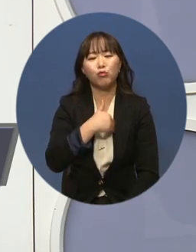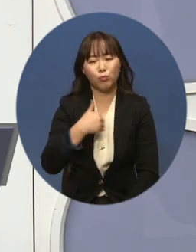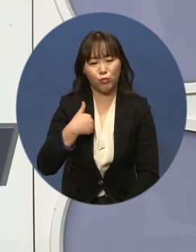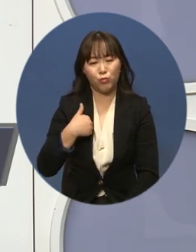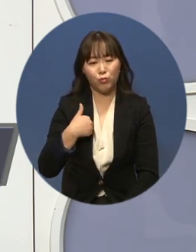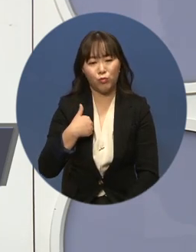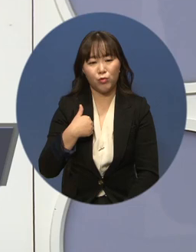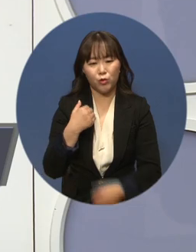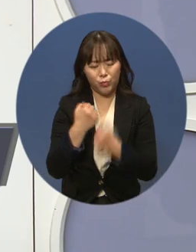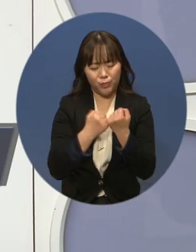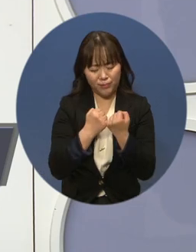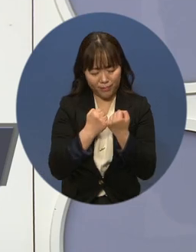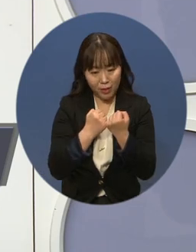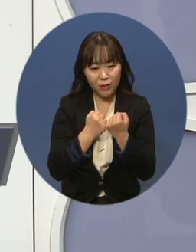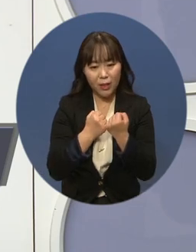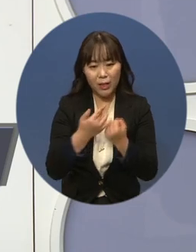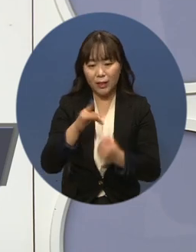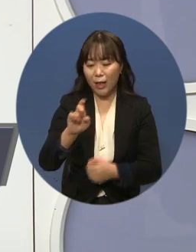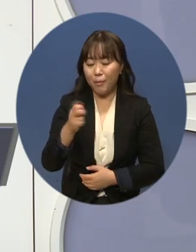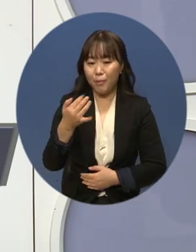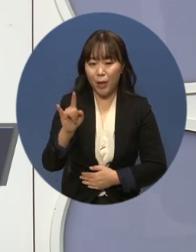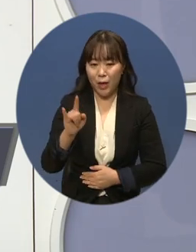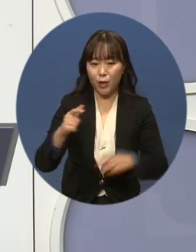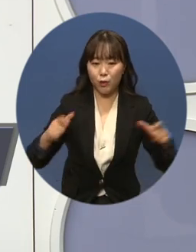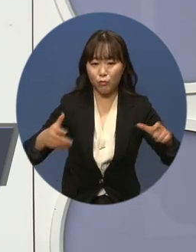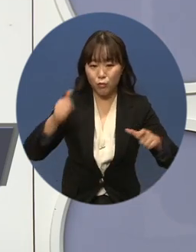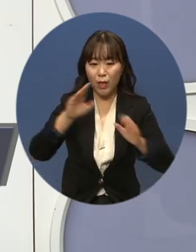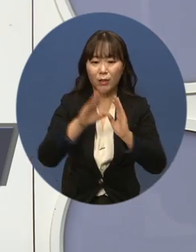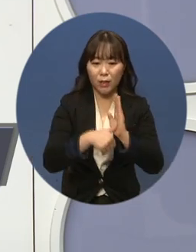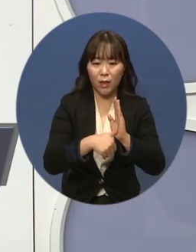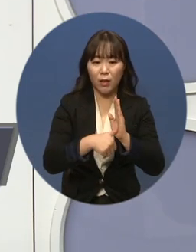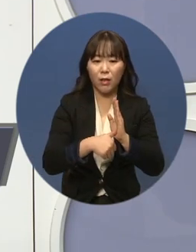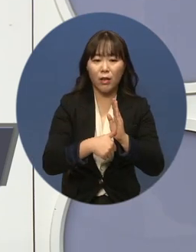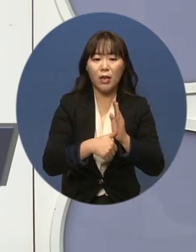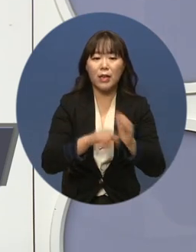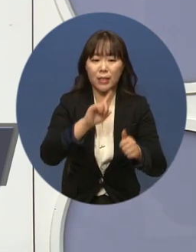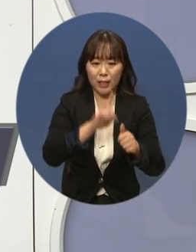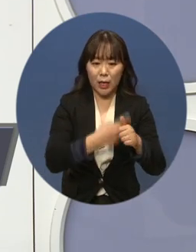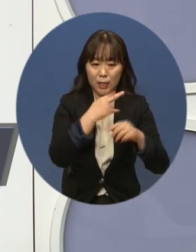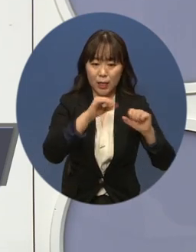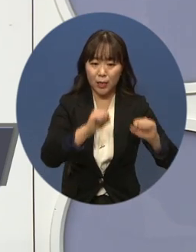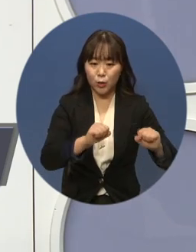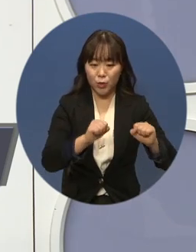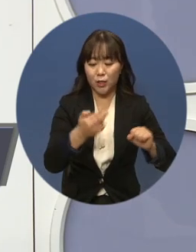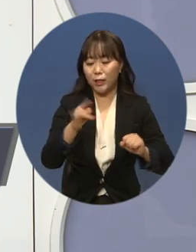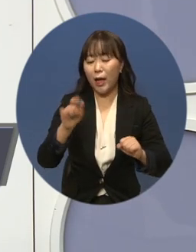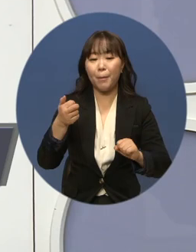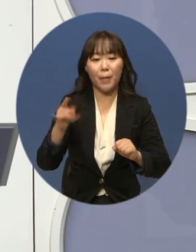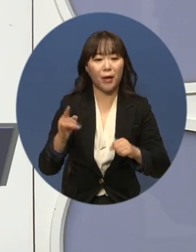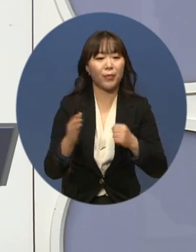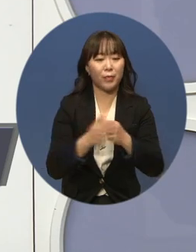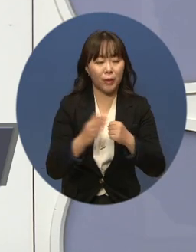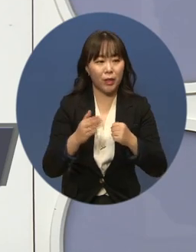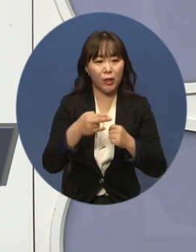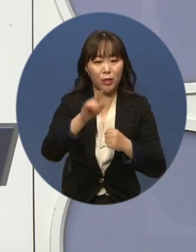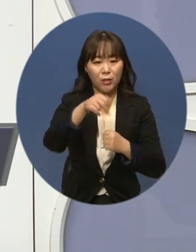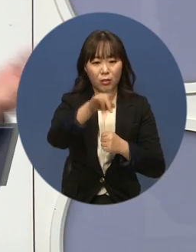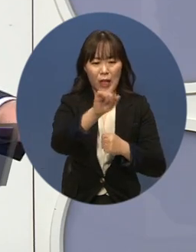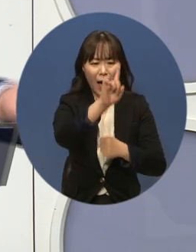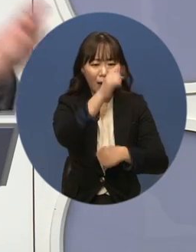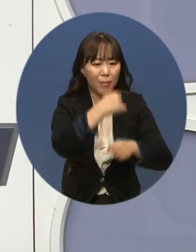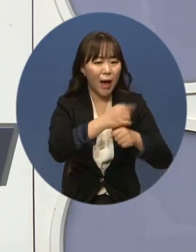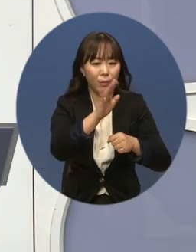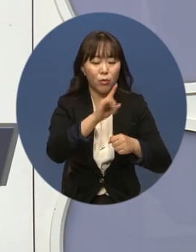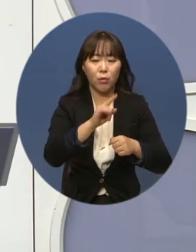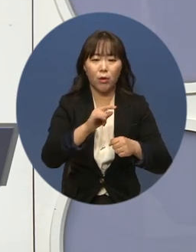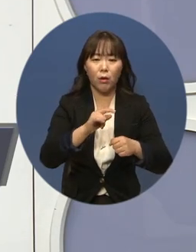하고. 저는 이제 남해 군수할 때 주요 슬로건이 자연이 살아 숨쉬는 남해였거든요. 석산 하나도 개발 안 하고 그럼